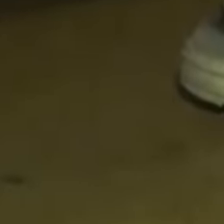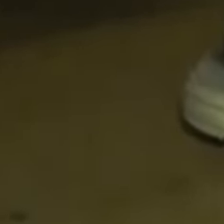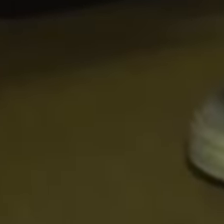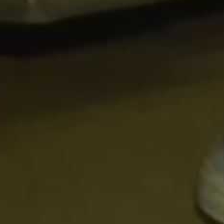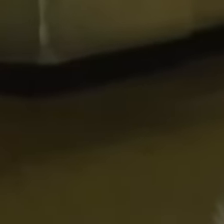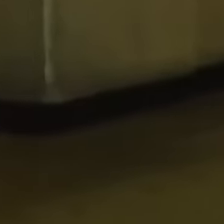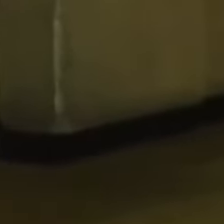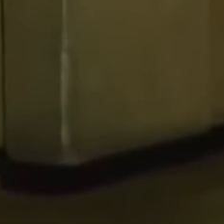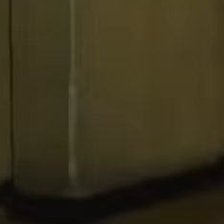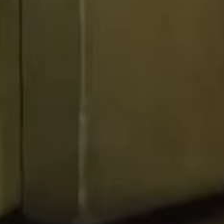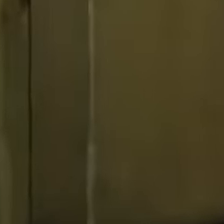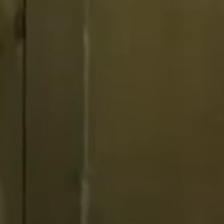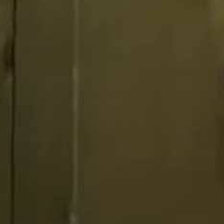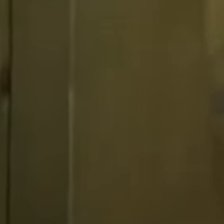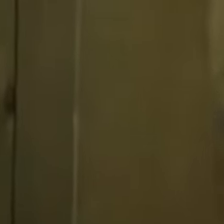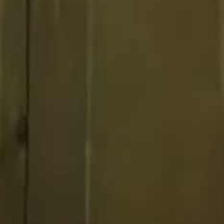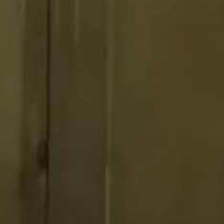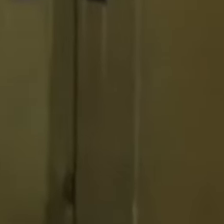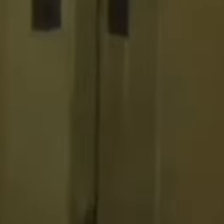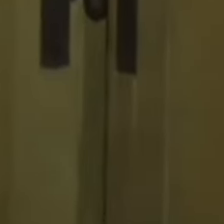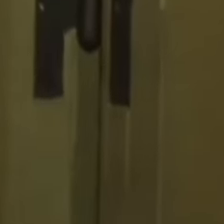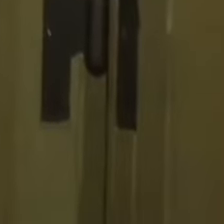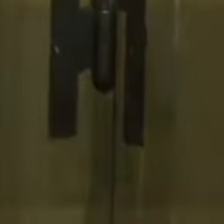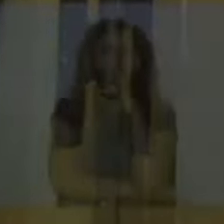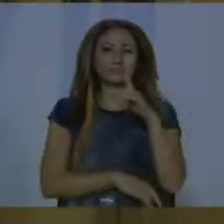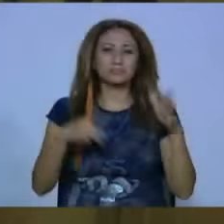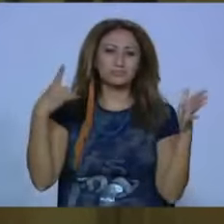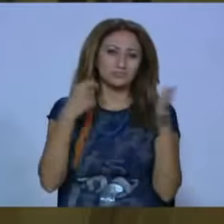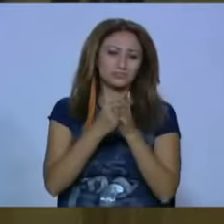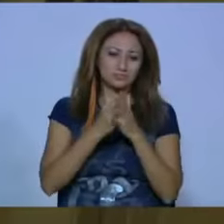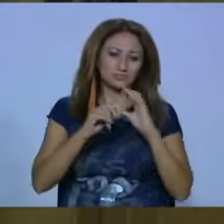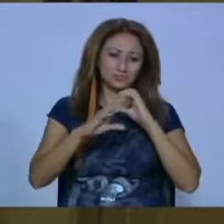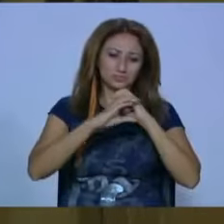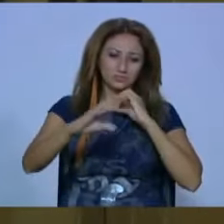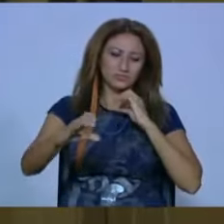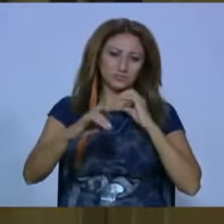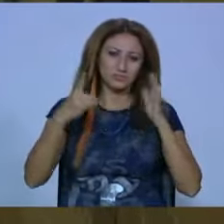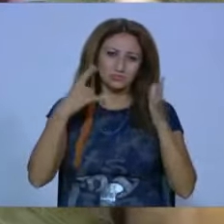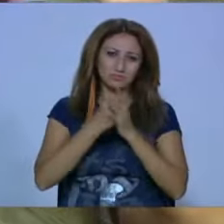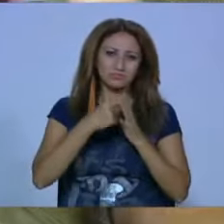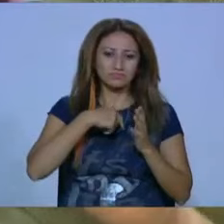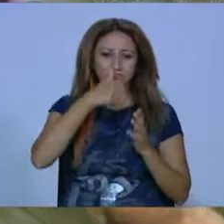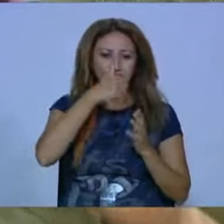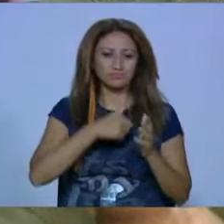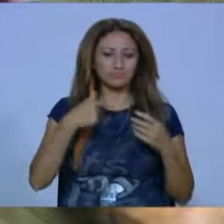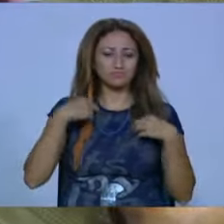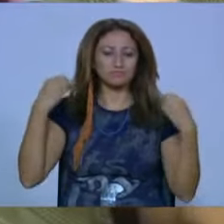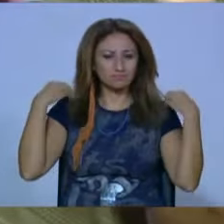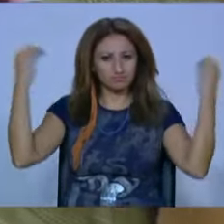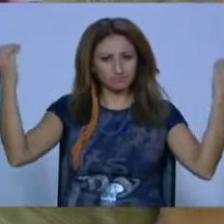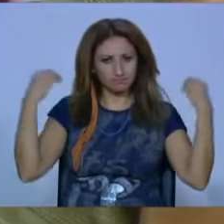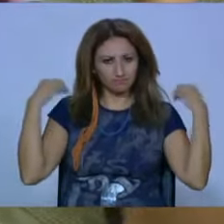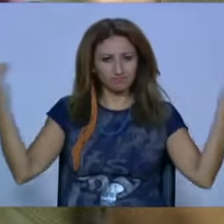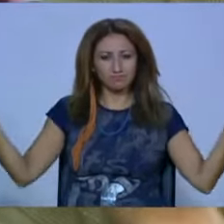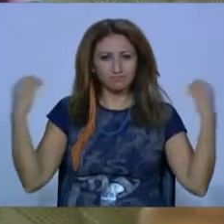يومين بالظبط حصلت لي حادثة بتاعت اوتوبيس، بس انا متاثر من اللي حصل لي. انا كنت راجل رياضي وكنت